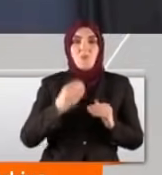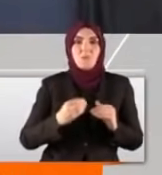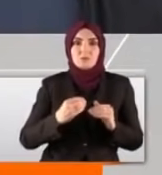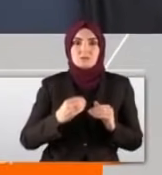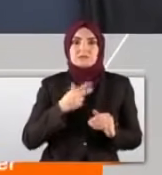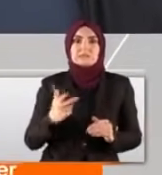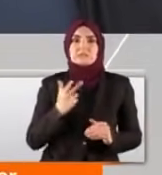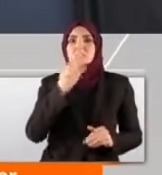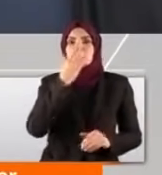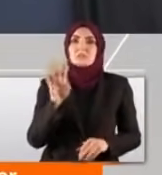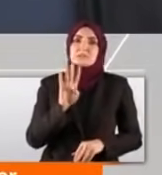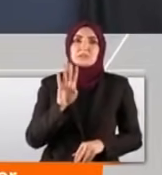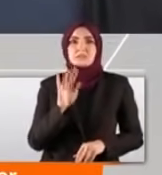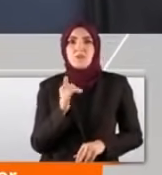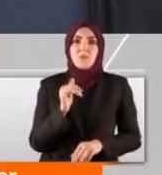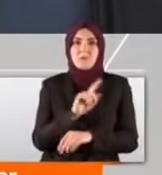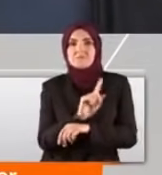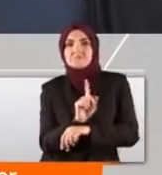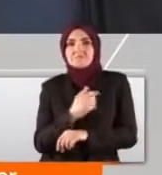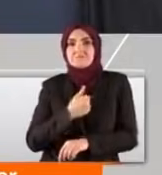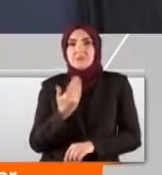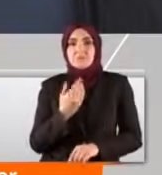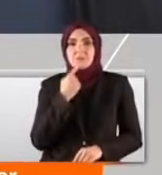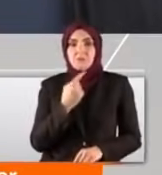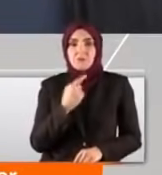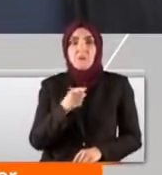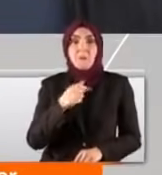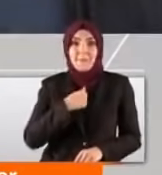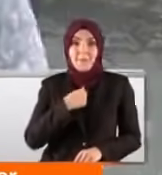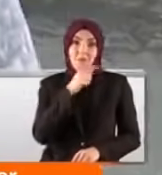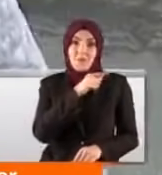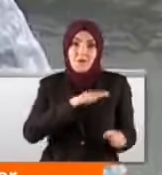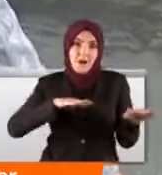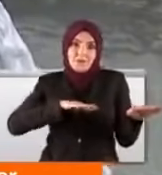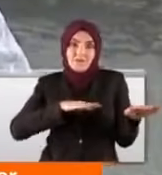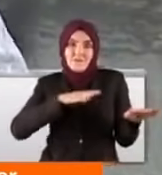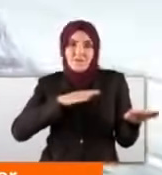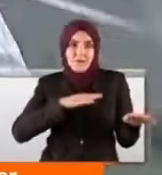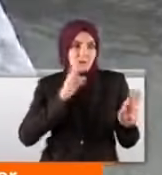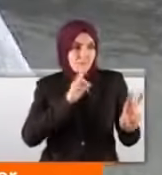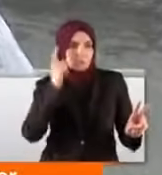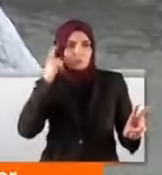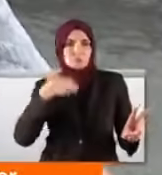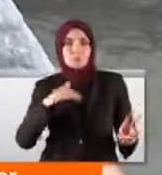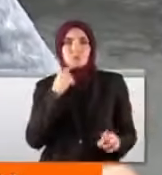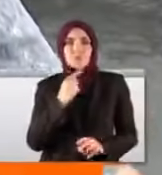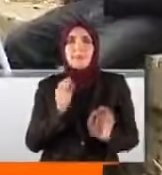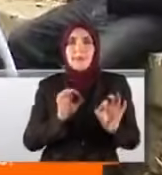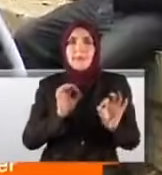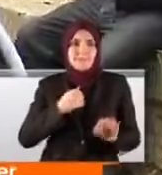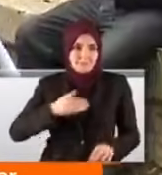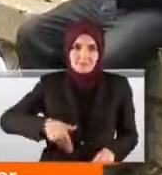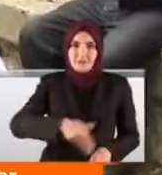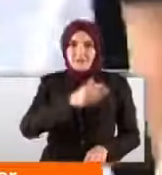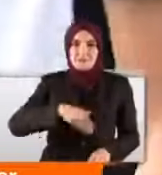de arkasındaydım. Zor fren yaptım, şaşırdım vallahi, böyle bir olay. Yani ben buradan her geçerken bakın tedirgin oluyorum. Ya